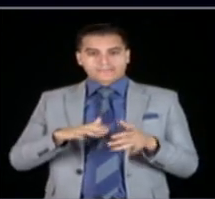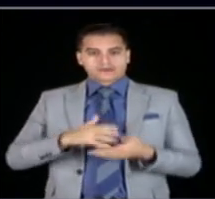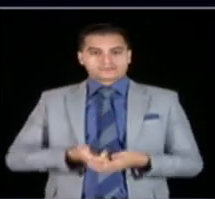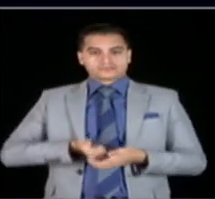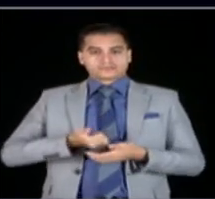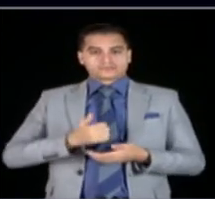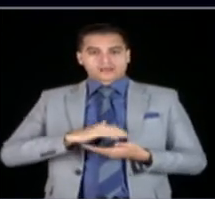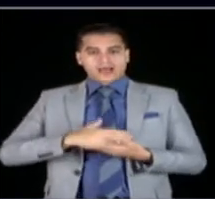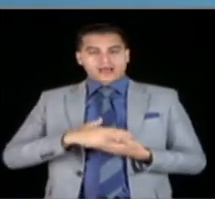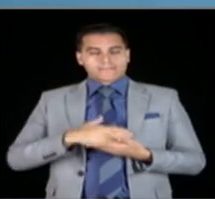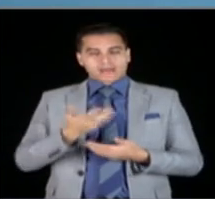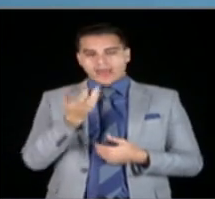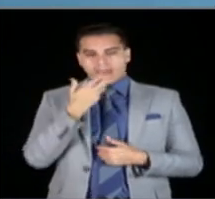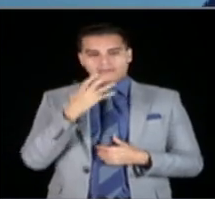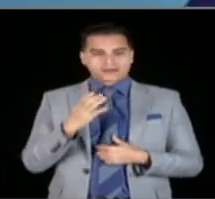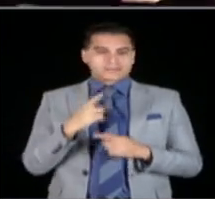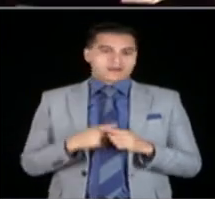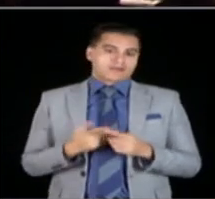أبل. إجابة خاطئة.